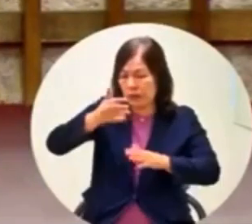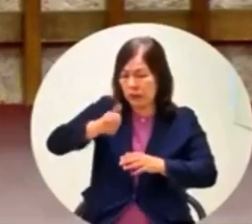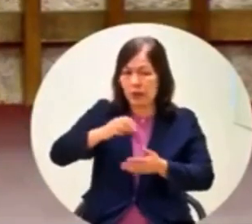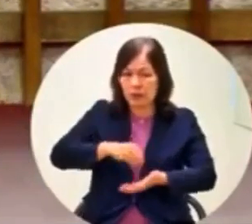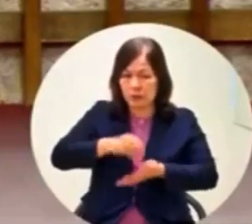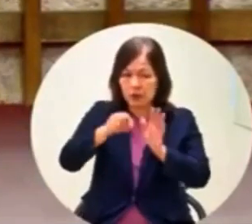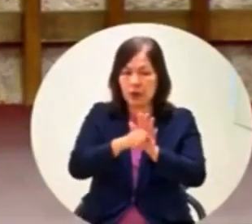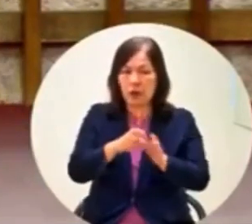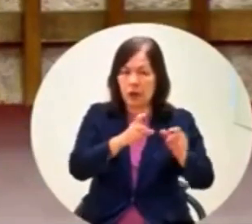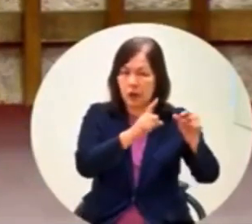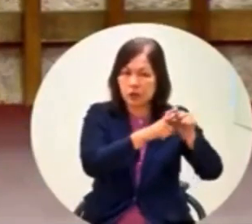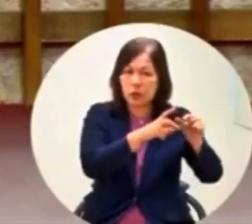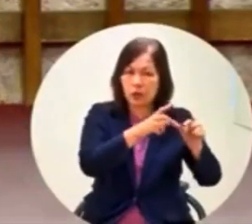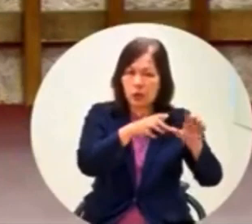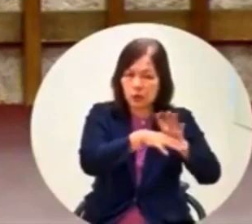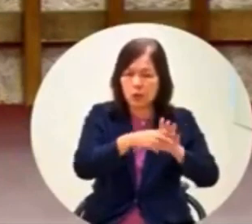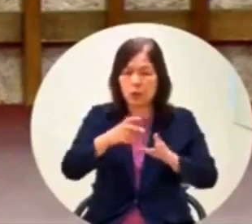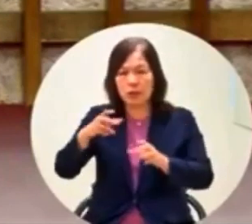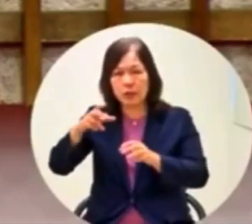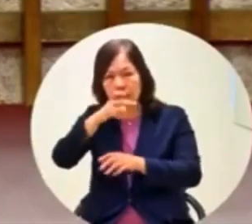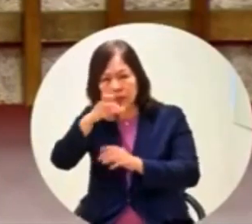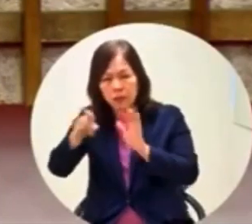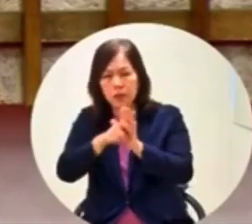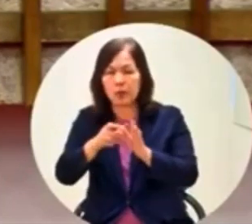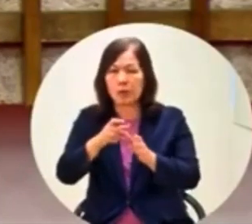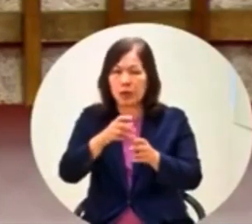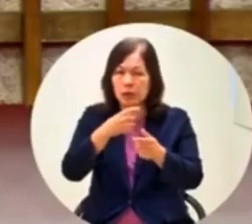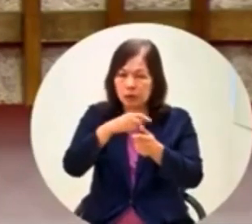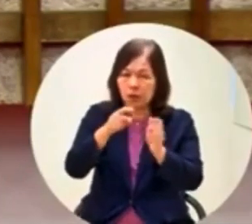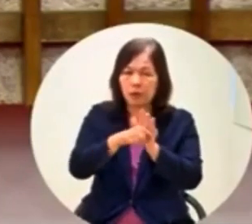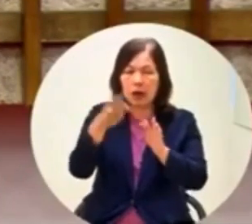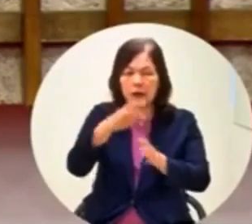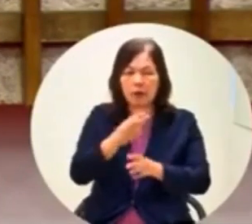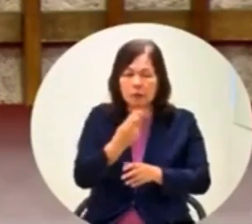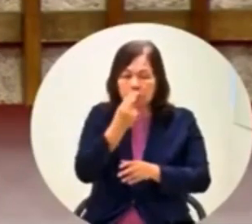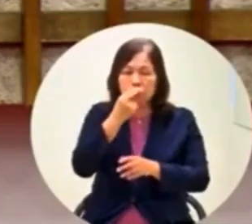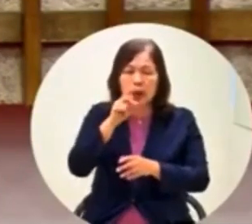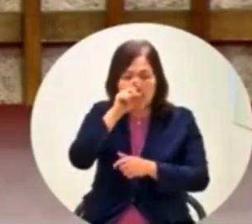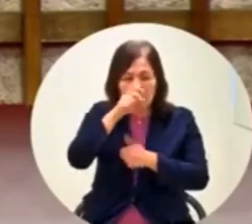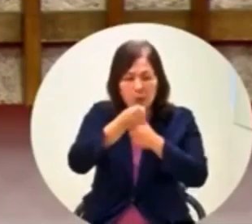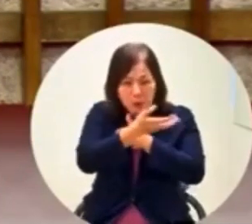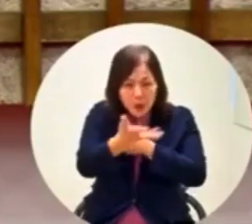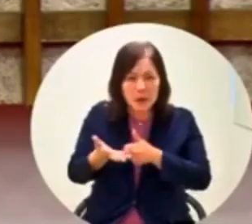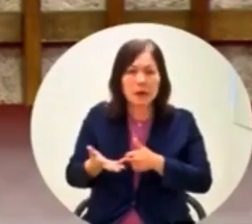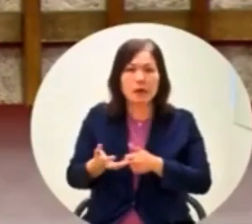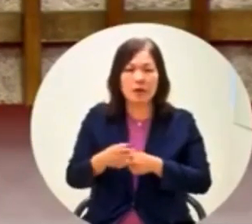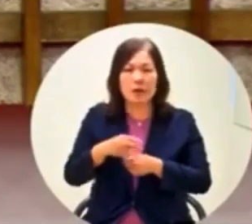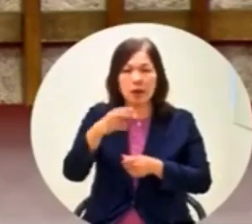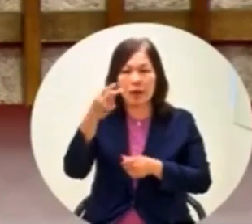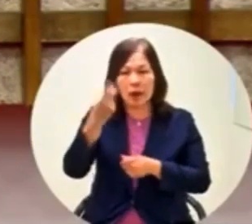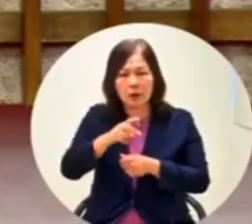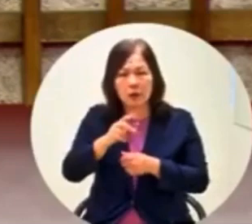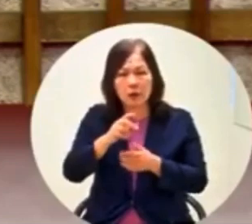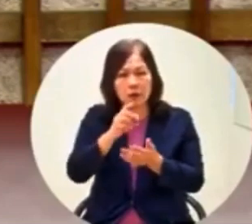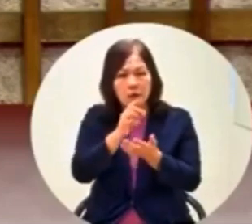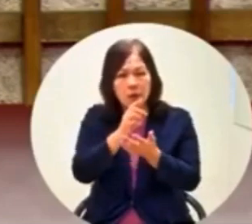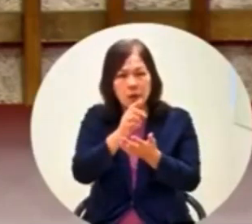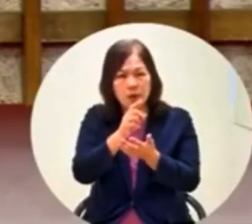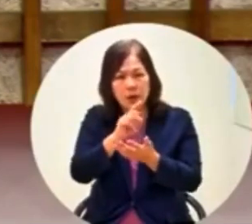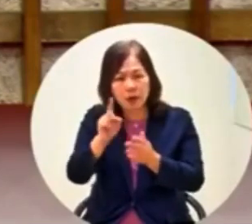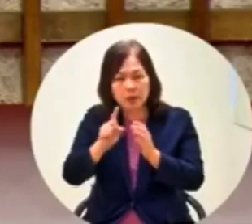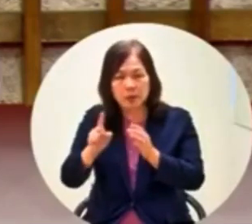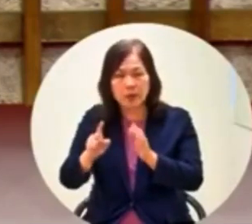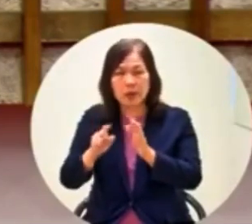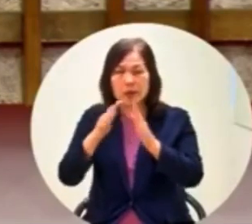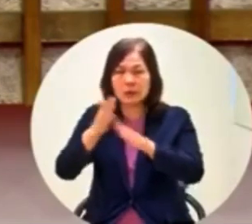语，也提到了我们空屋，更提到了我们所有的一个市政的